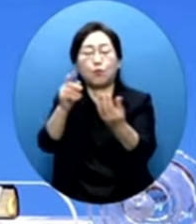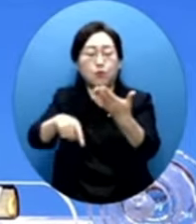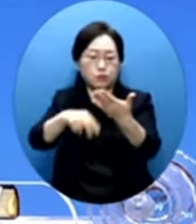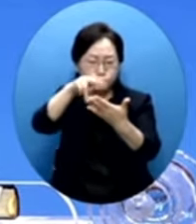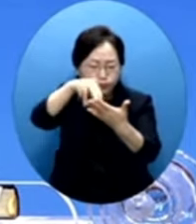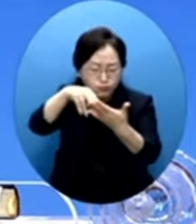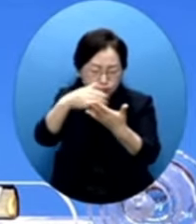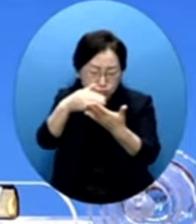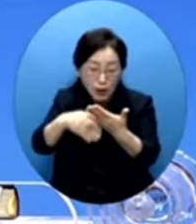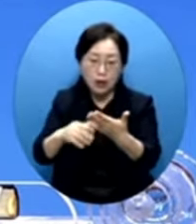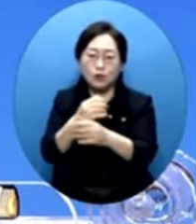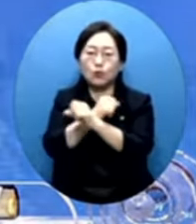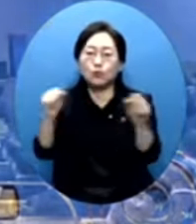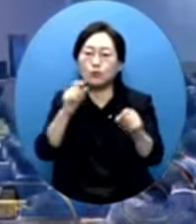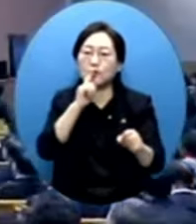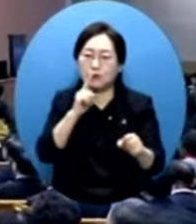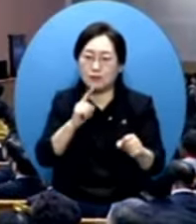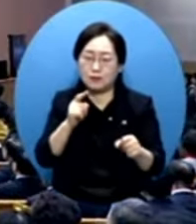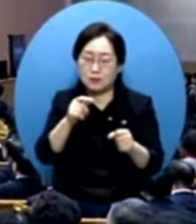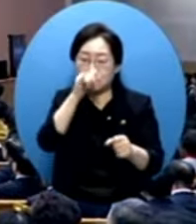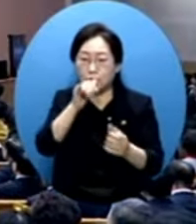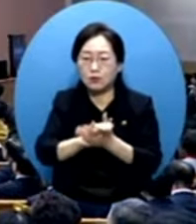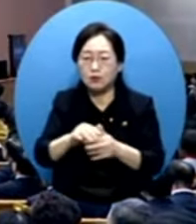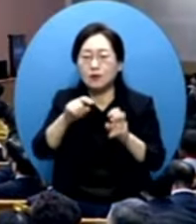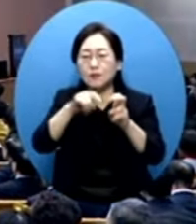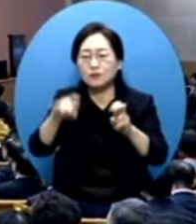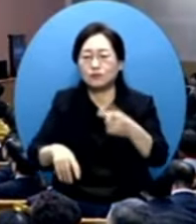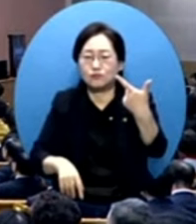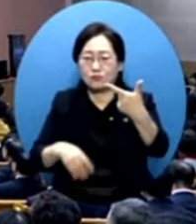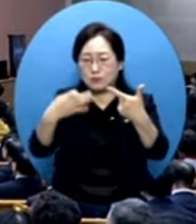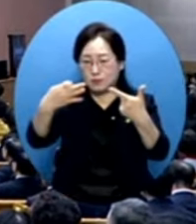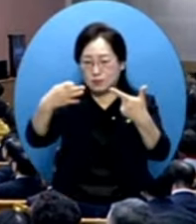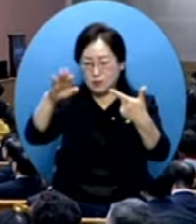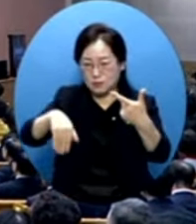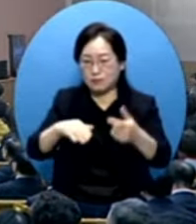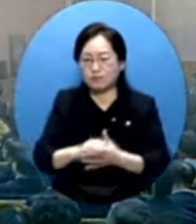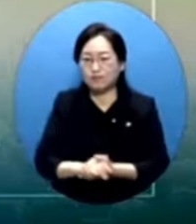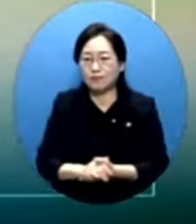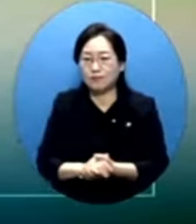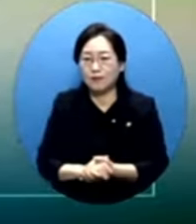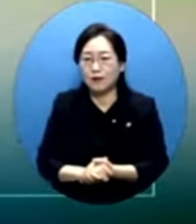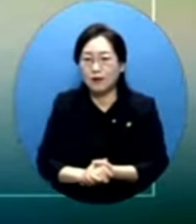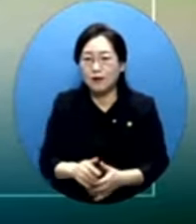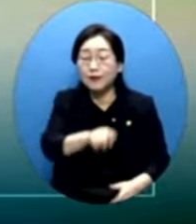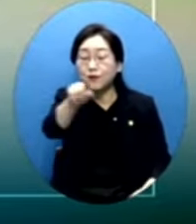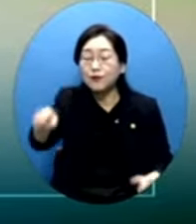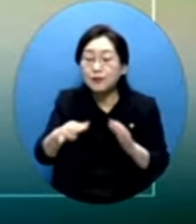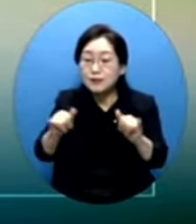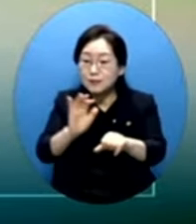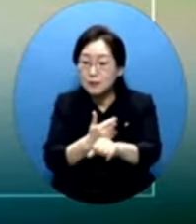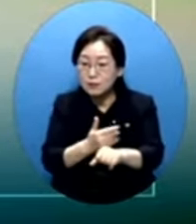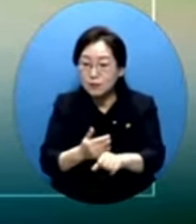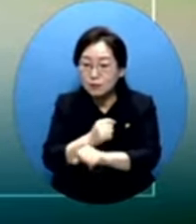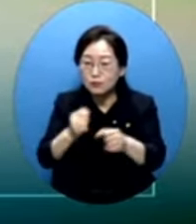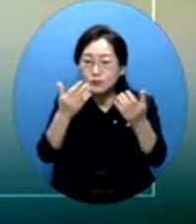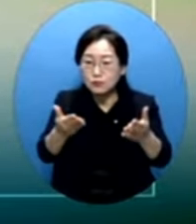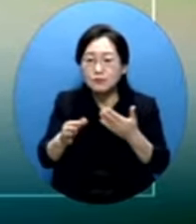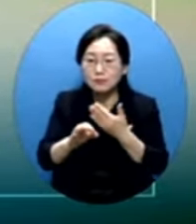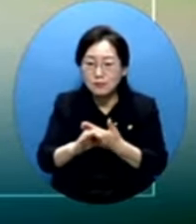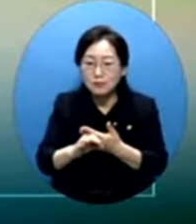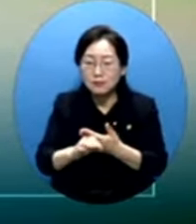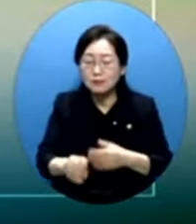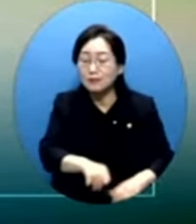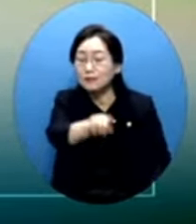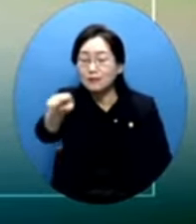대한 내용이 나왔습니다 마태복음 6장 14절 15절입니다 너희가 사람의 잘못을 용서하면